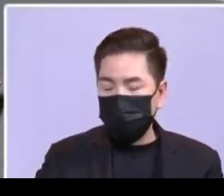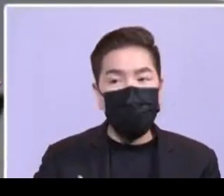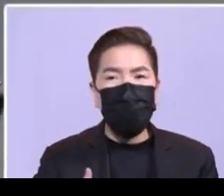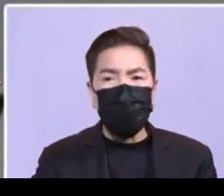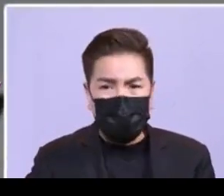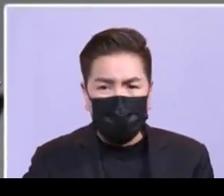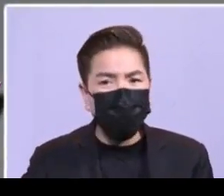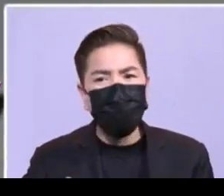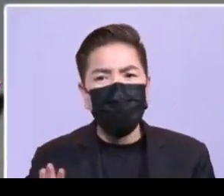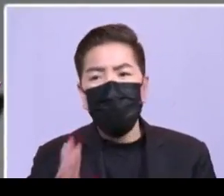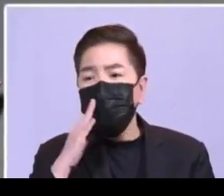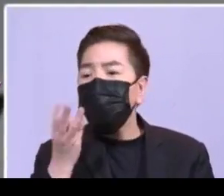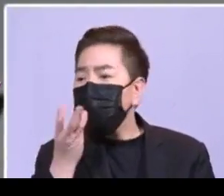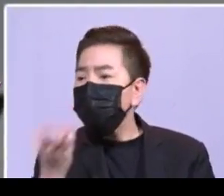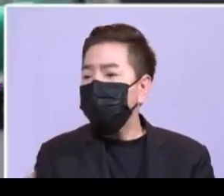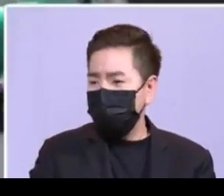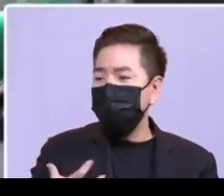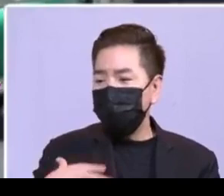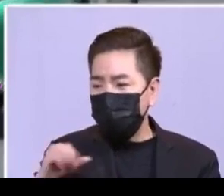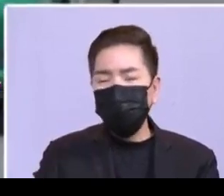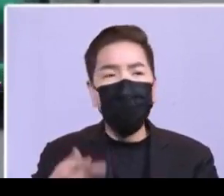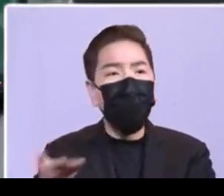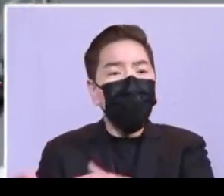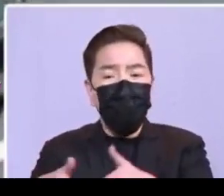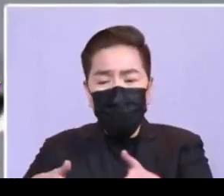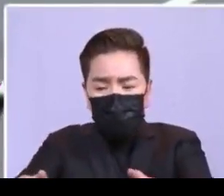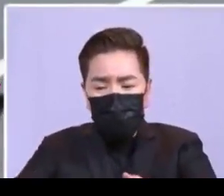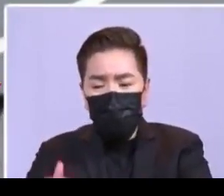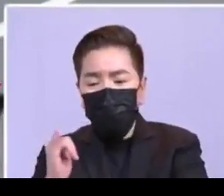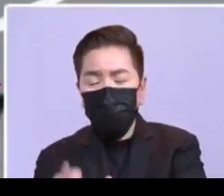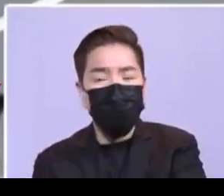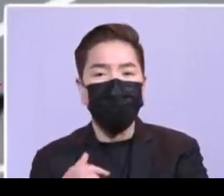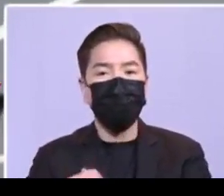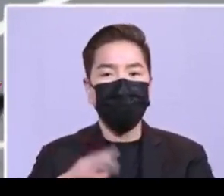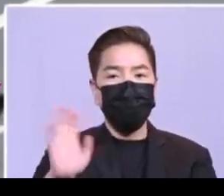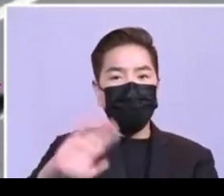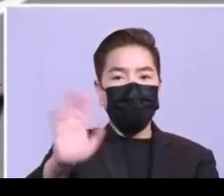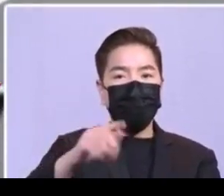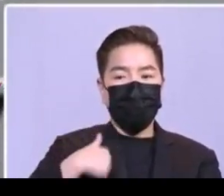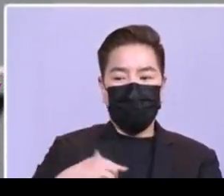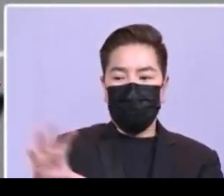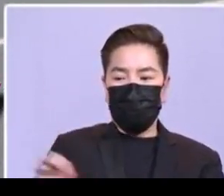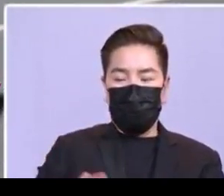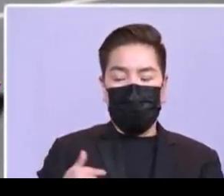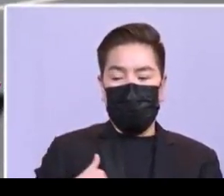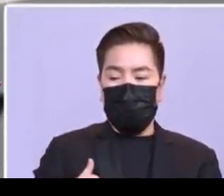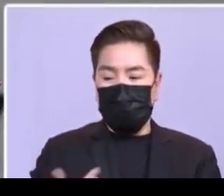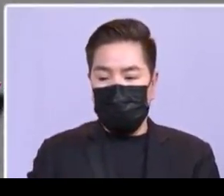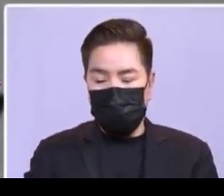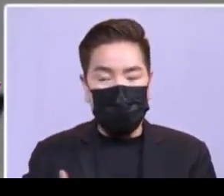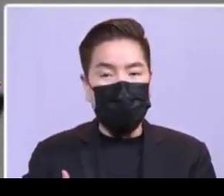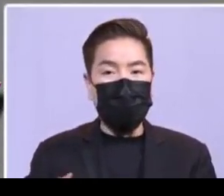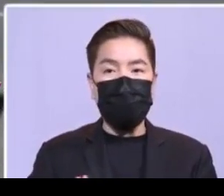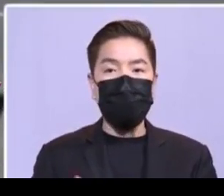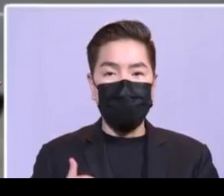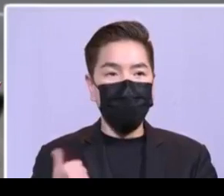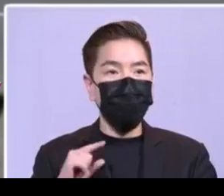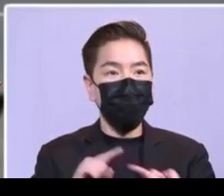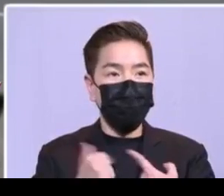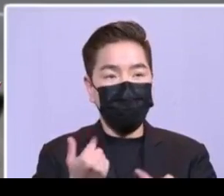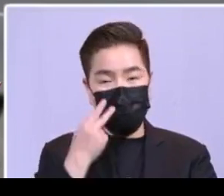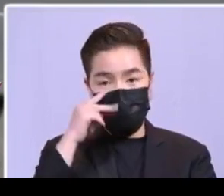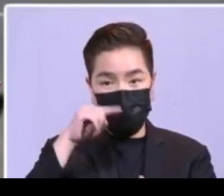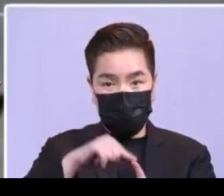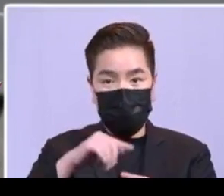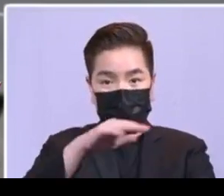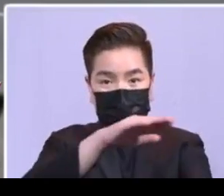ถ้าแจกข้าวแจกน้ำก็ว่ากันไปอย่างนี้คือแจกลงศพคงจะไม่มีใครที่อยากจะเต็มใจรับนักหรอกนะฮะเหตุการณ์ที่เกิดขึ้น